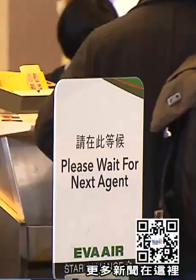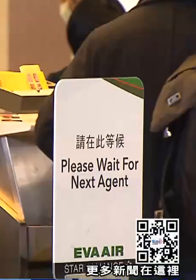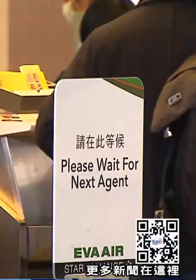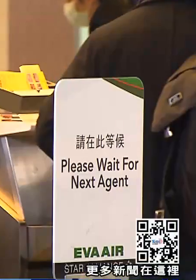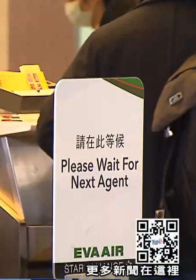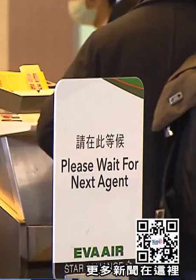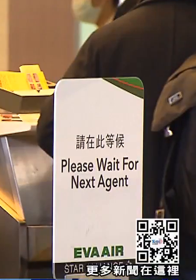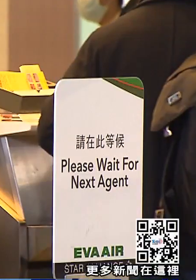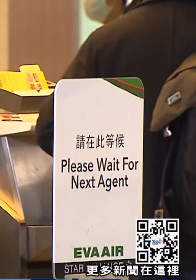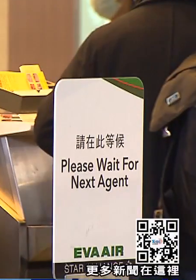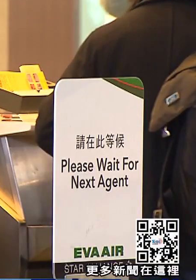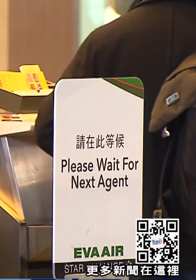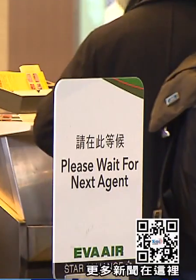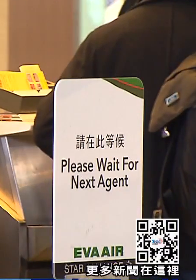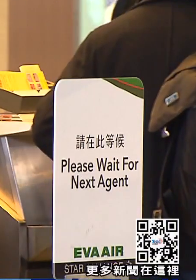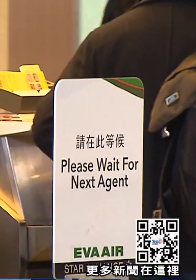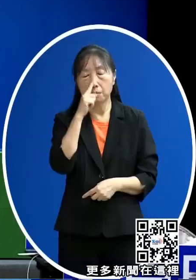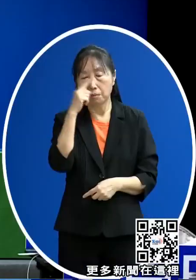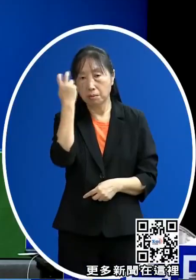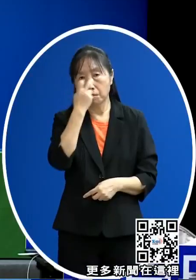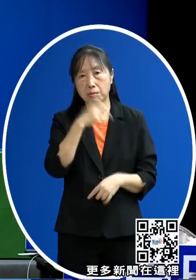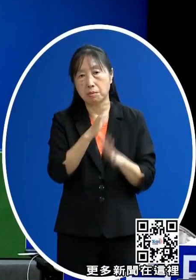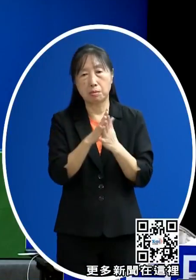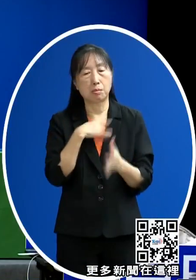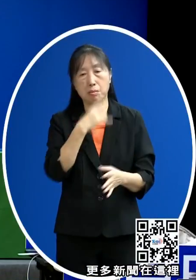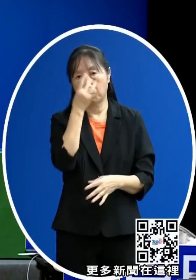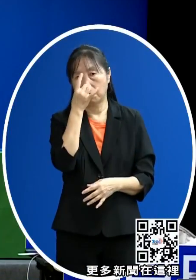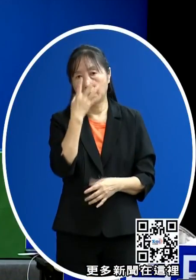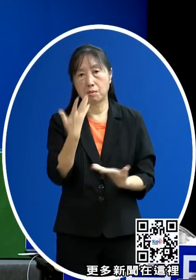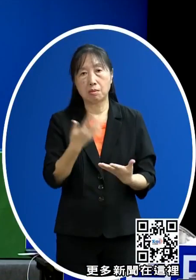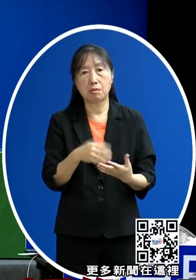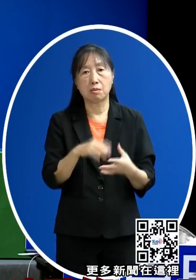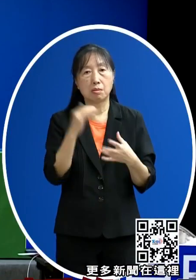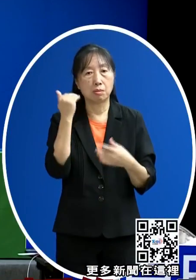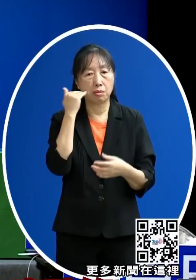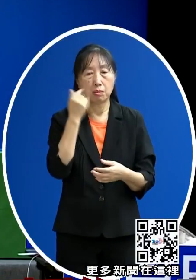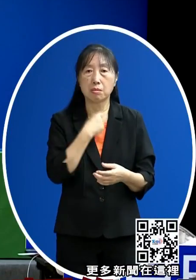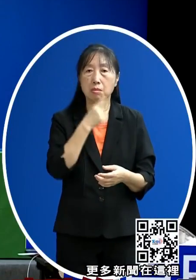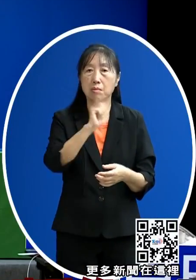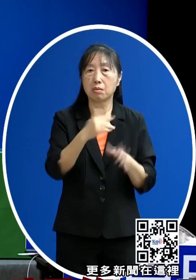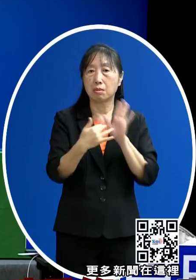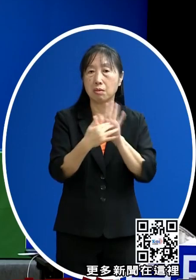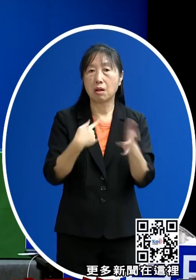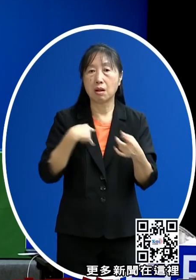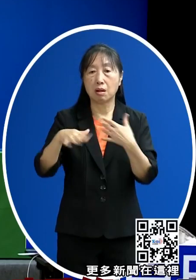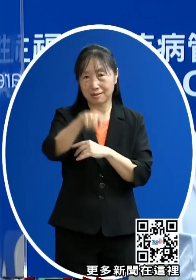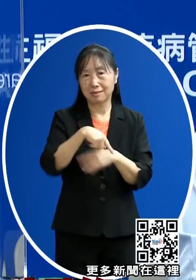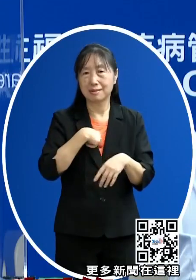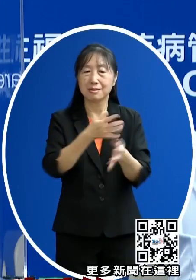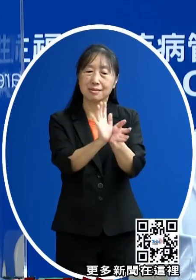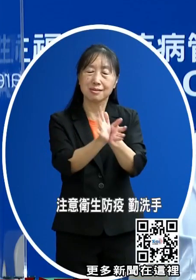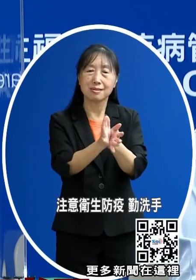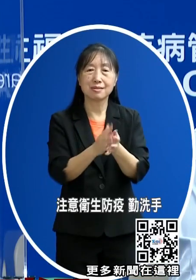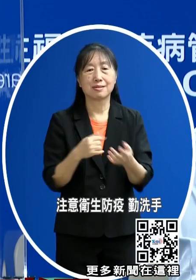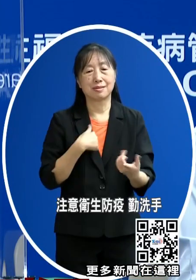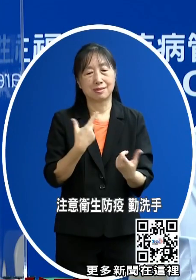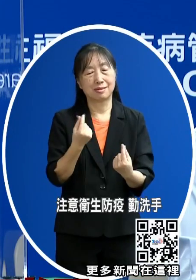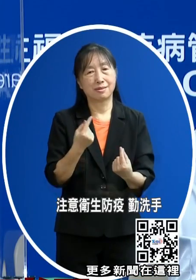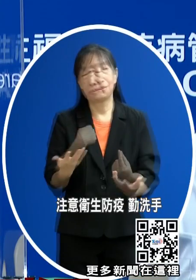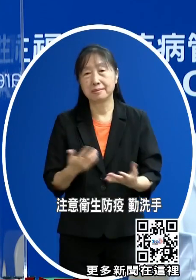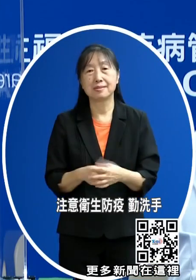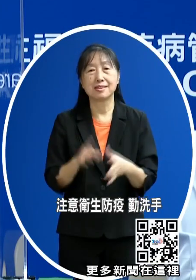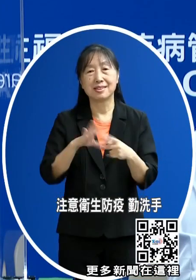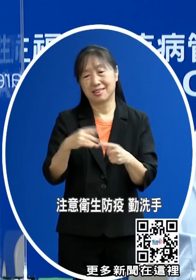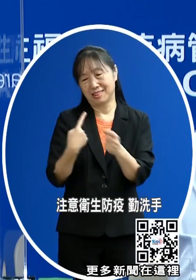不听话，这点部长会很在意哦。 很难防堵亲友来家里面串门子，那我们要怎么防范？ 我那时候讲说一个不